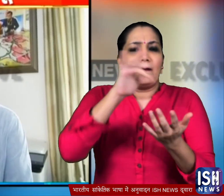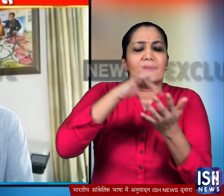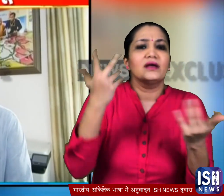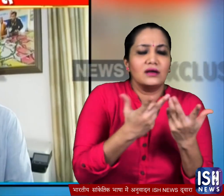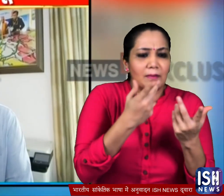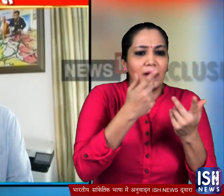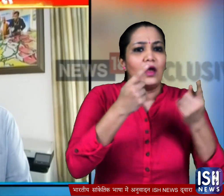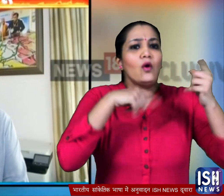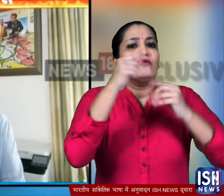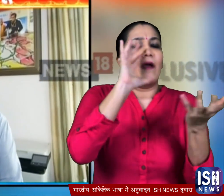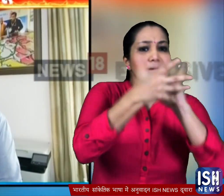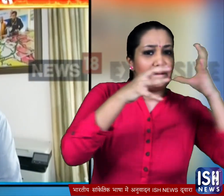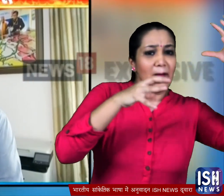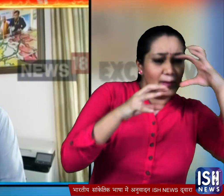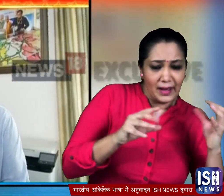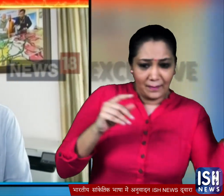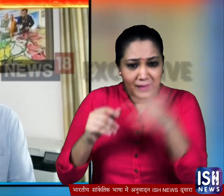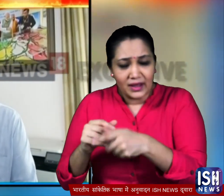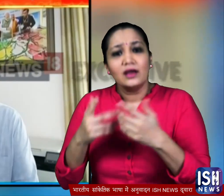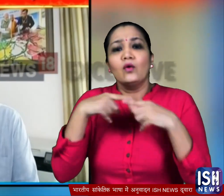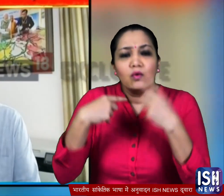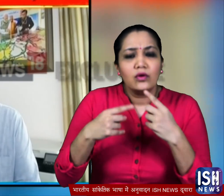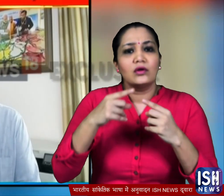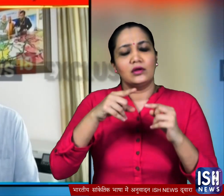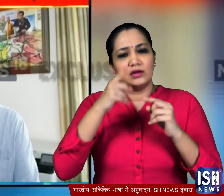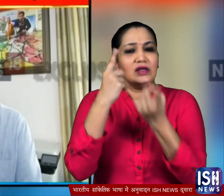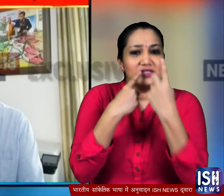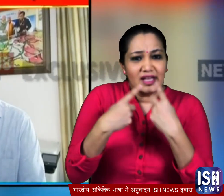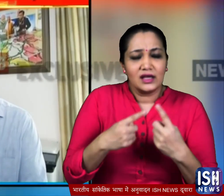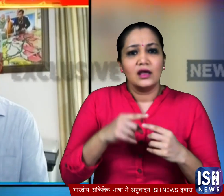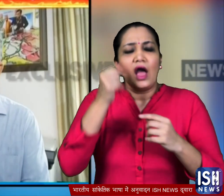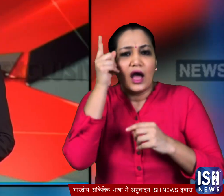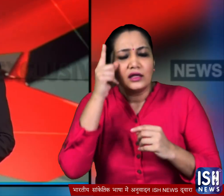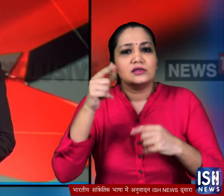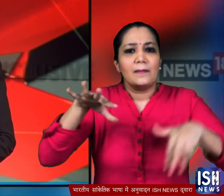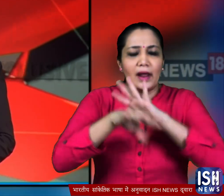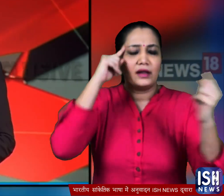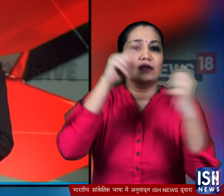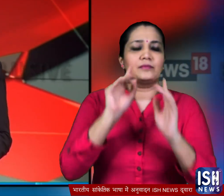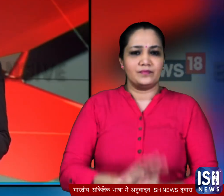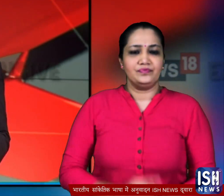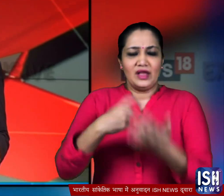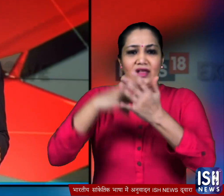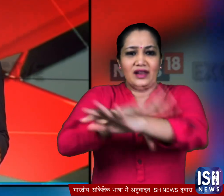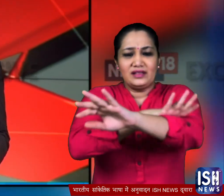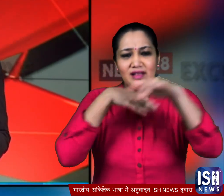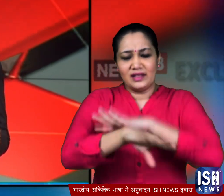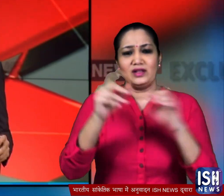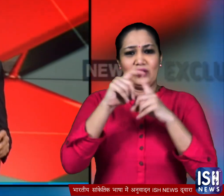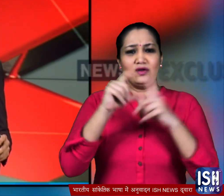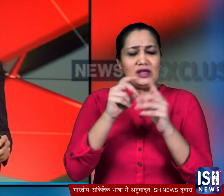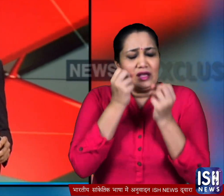हम क्लियर करेंगे तो निश्चित रूप से जिन लोगों ने फंड किया है उनकी मंशा स्पष्ट। राजस्थान के दौसा से